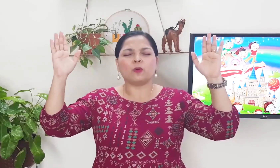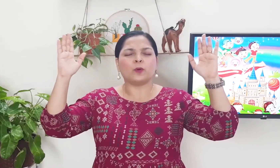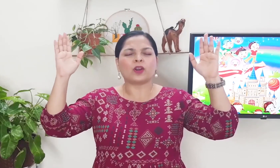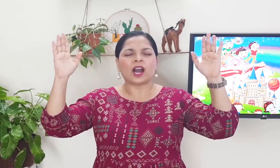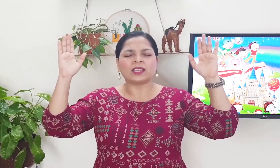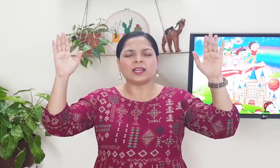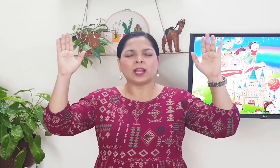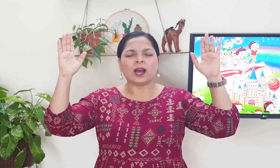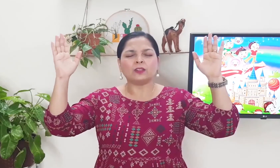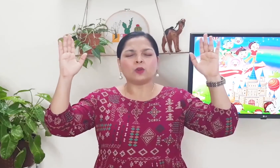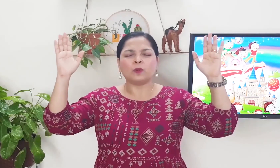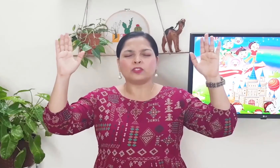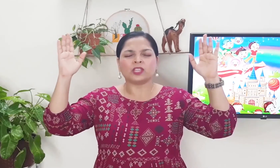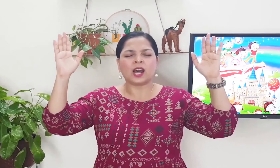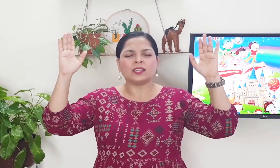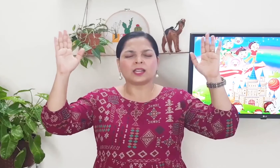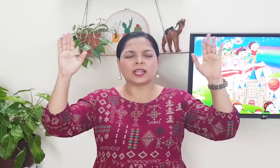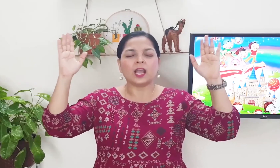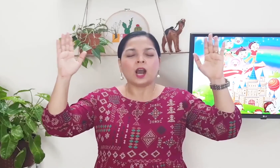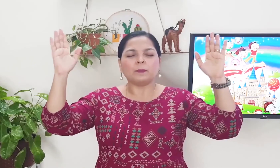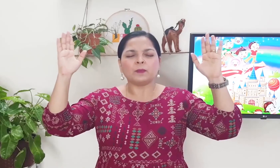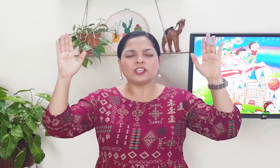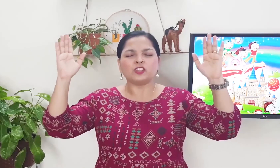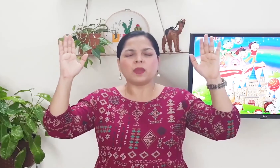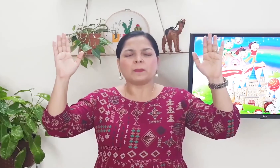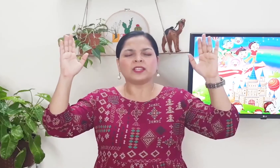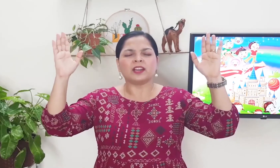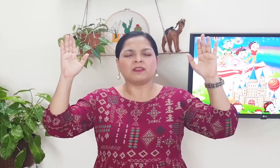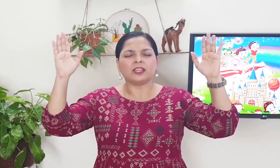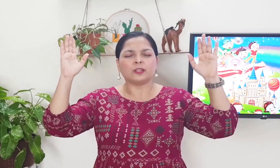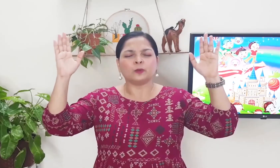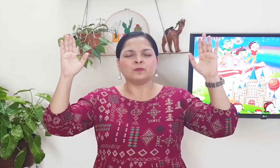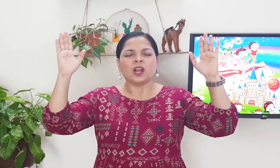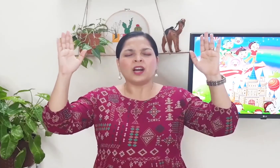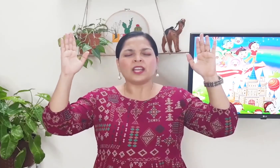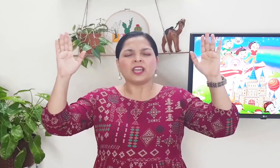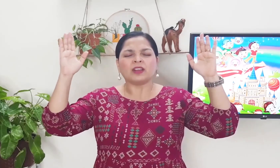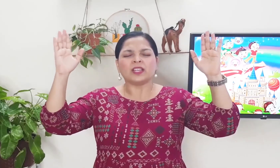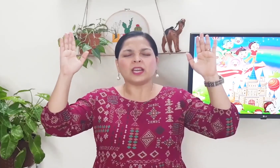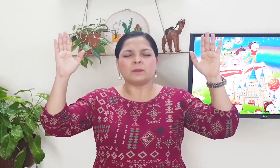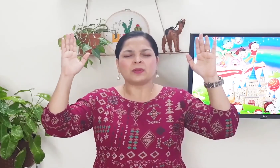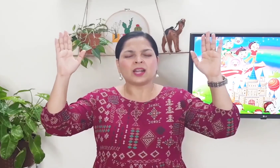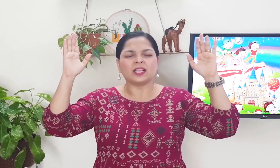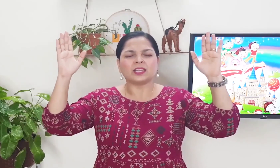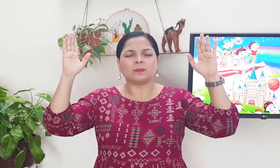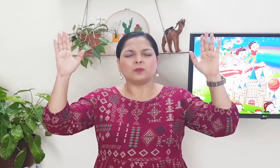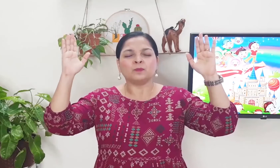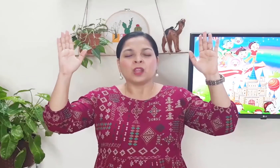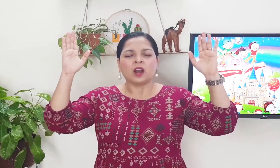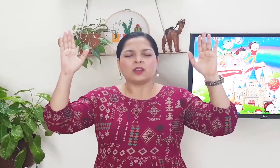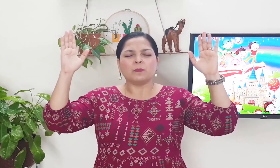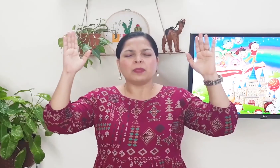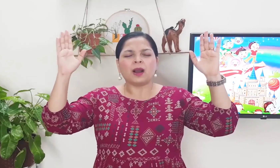तोस को पोका तली आंत्रबो सहांत्र दे। हाँ परमेश्वर, मैं आपको धन्यवाद देती हूँ हर एक व्यक्ति के लिए। हम प्रार्थना करते हैं